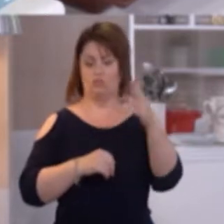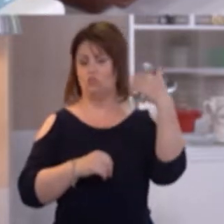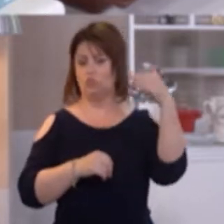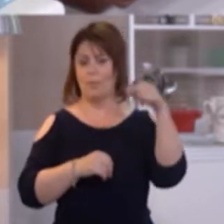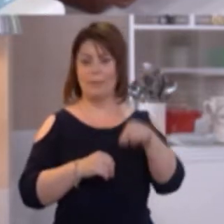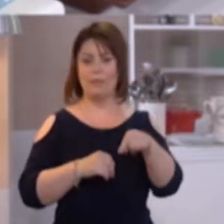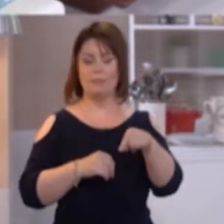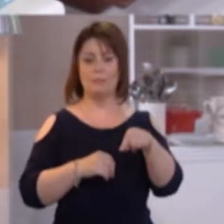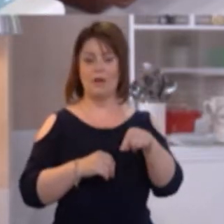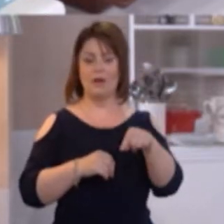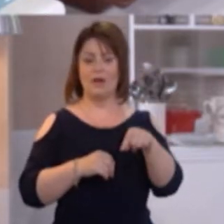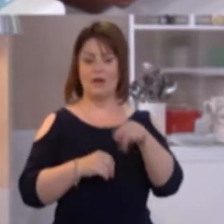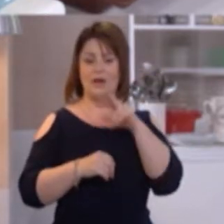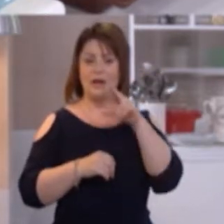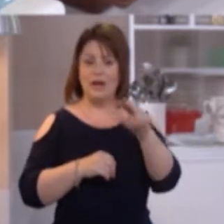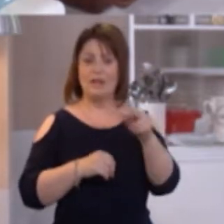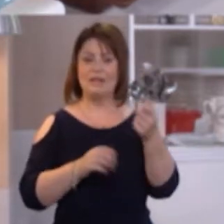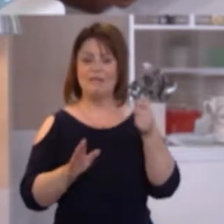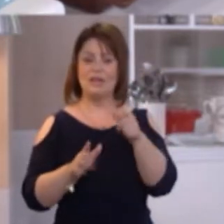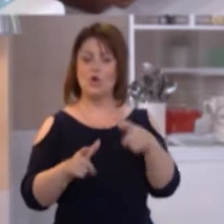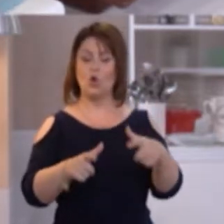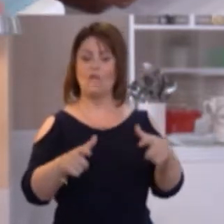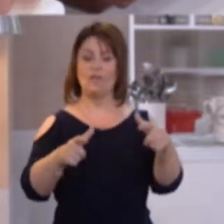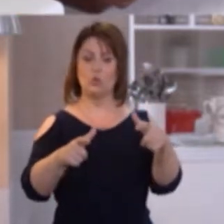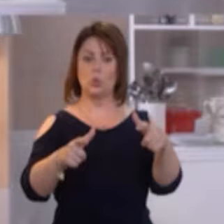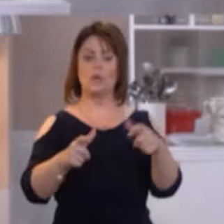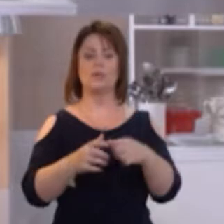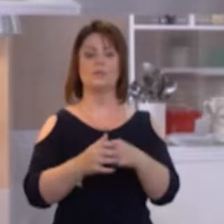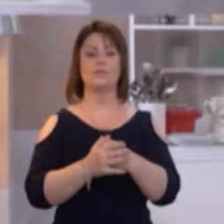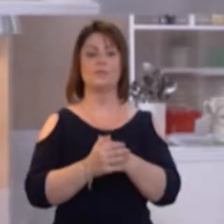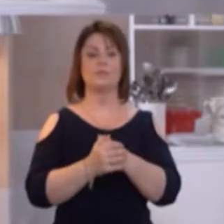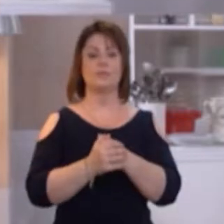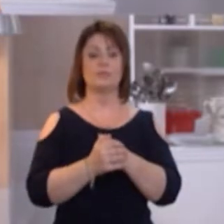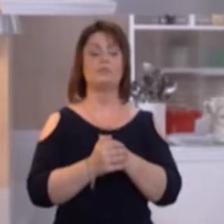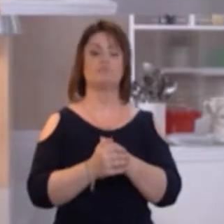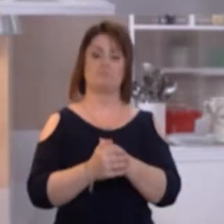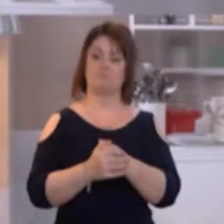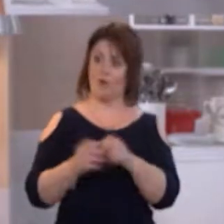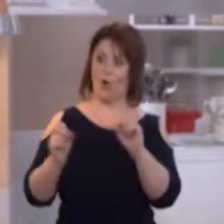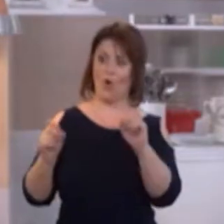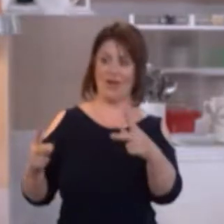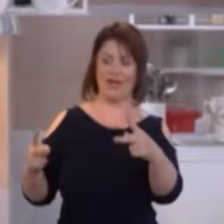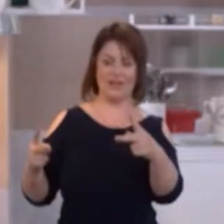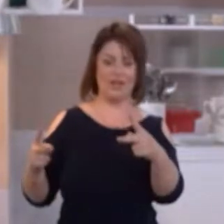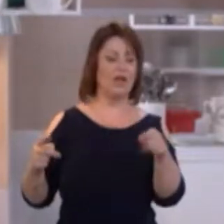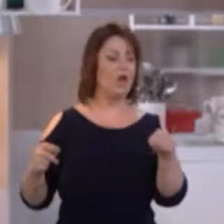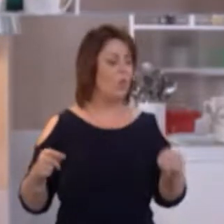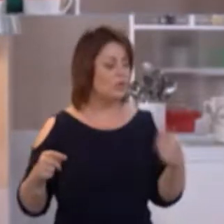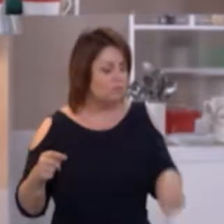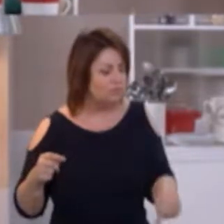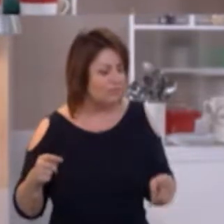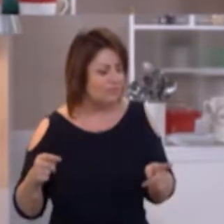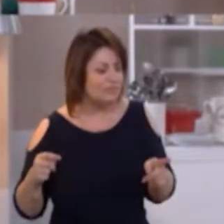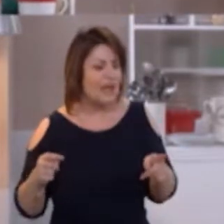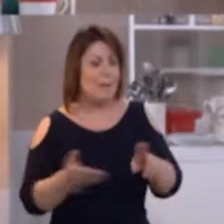per... Allora, se togliamo, che... via. Non ci piaceva. Ok. Così. E il ciambellone?